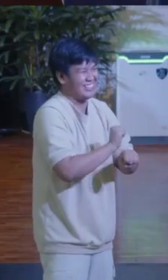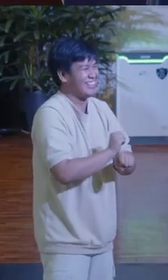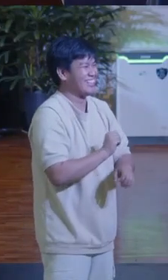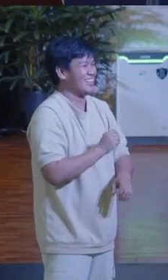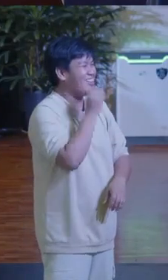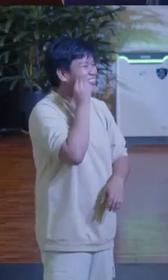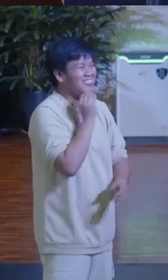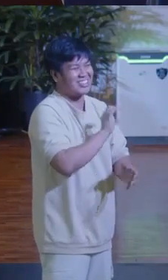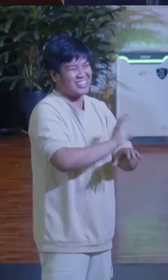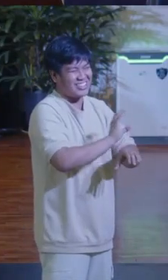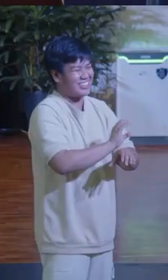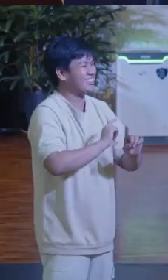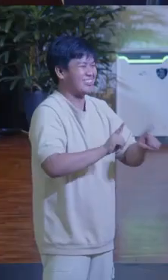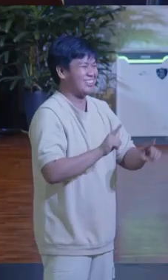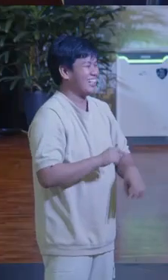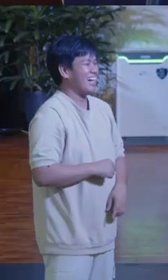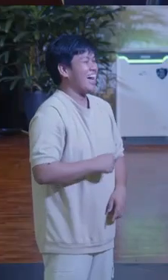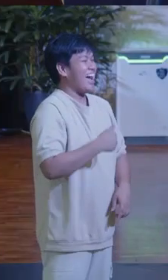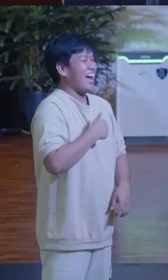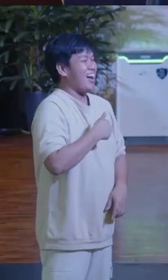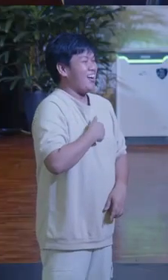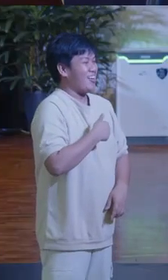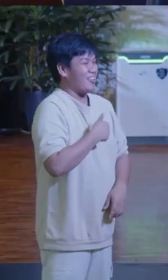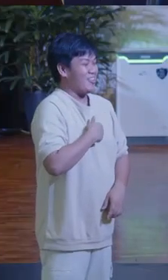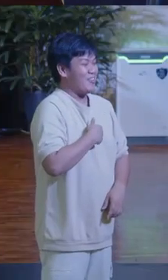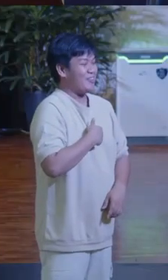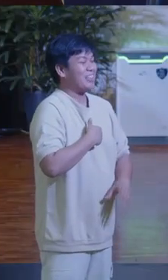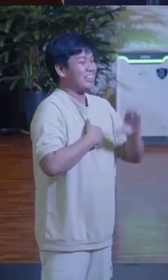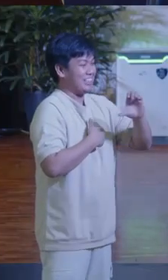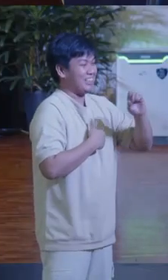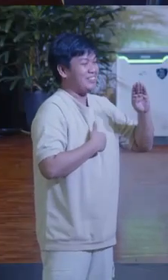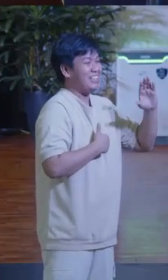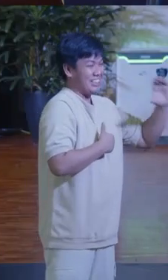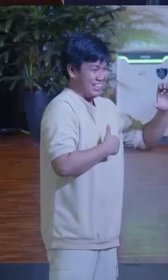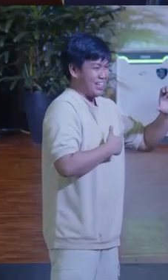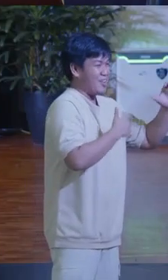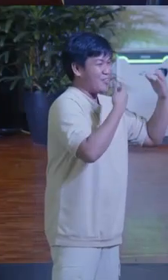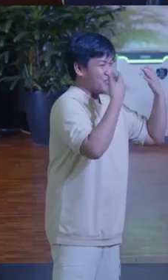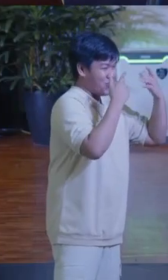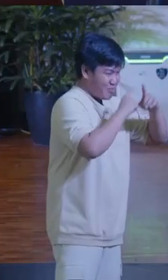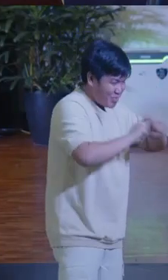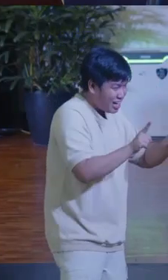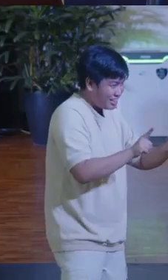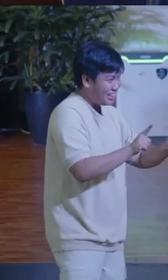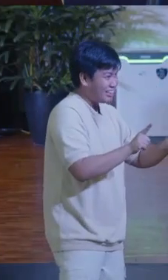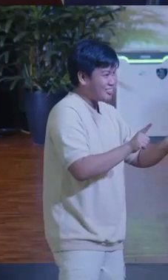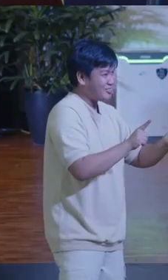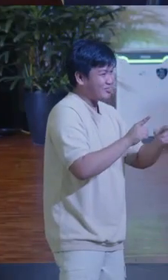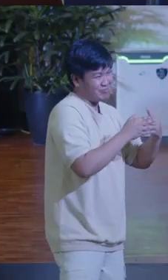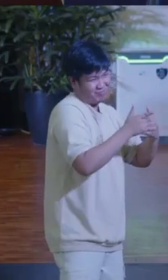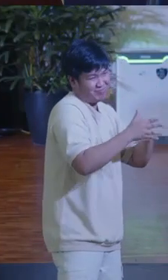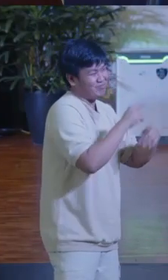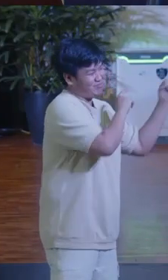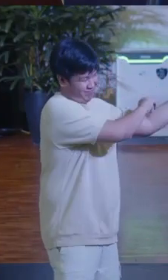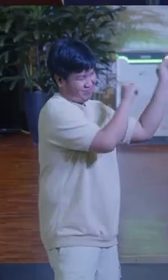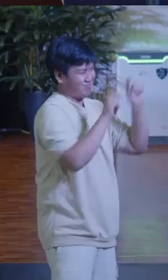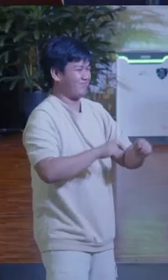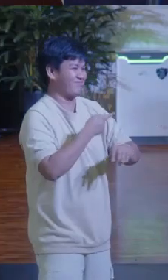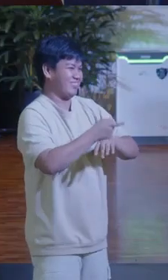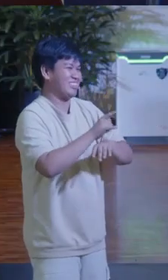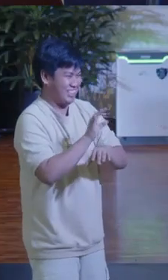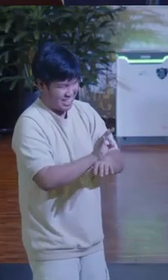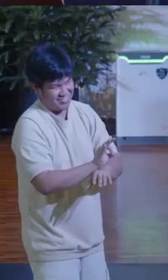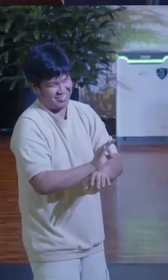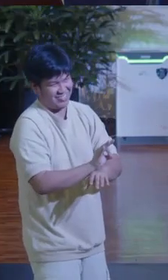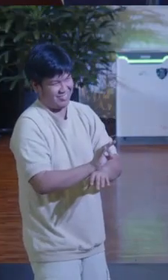sa GCF Metro Baguio. Pero ngayon, nakabalik na po siya sa kanyang home church, GCF